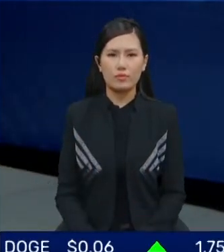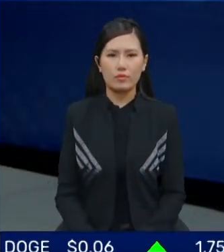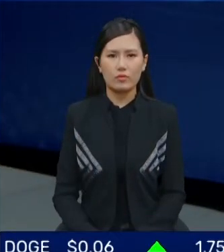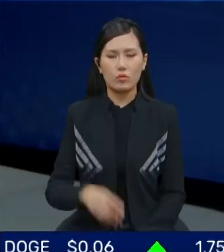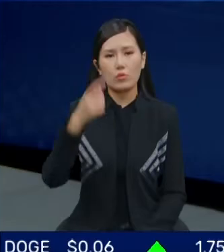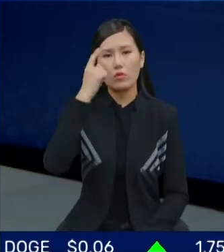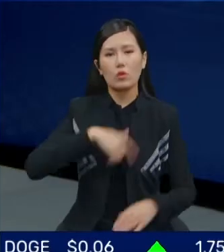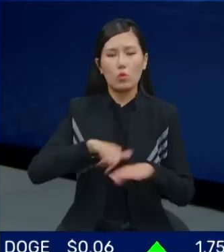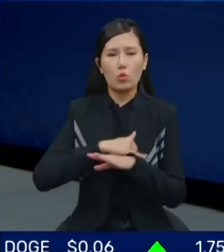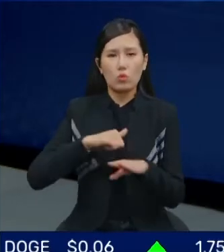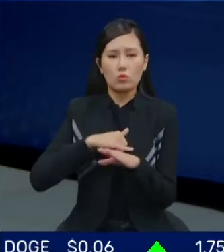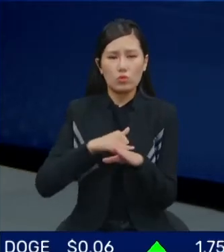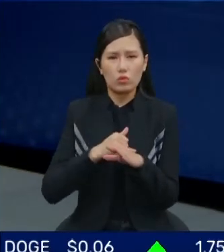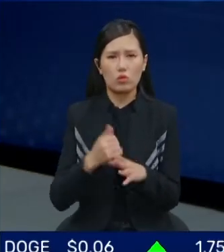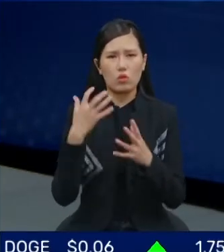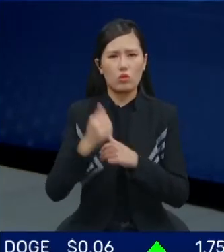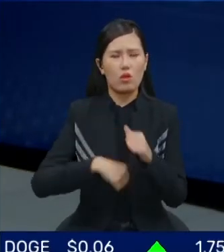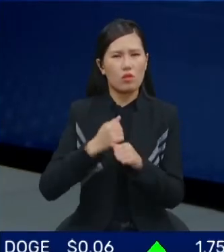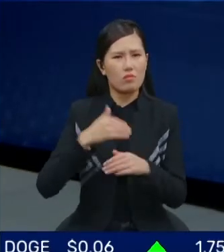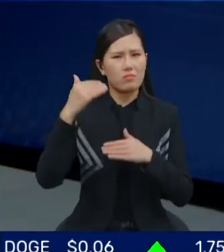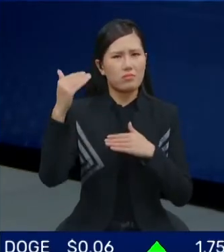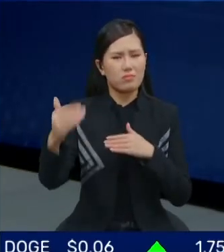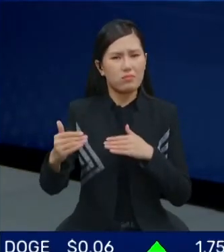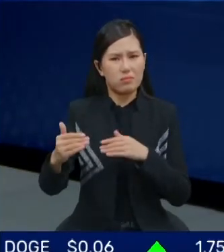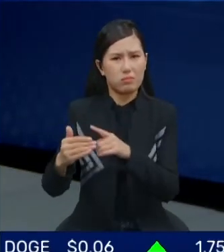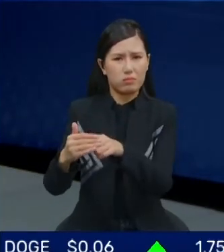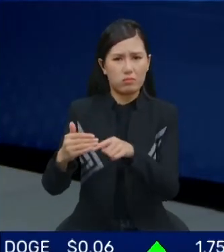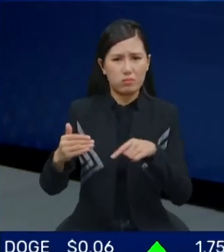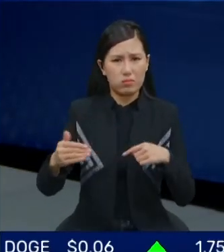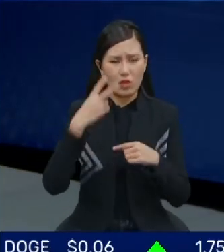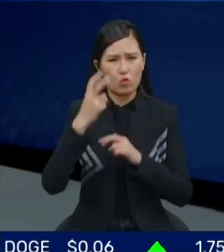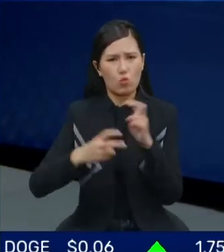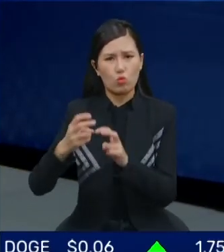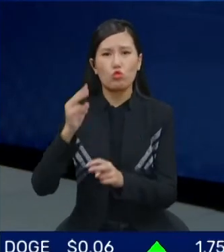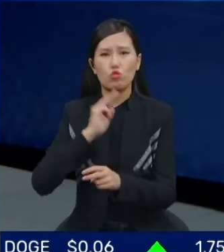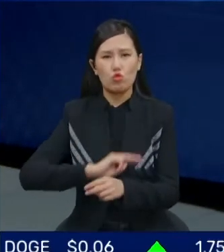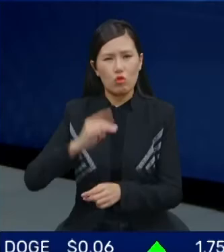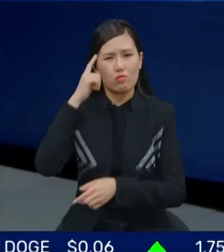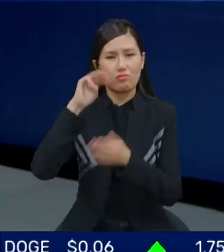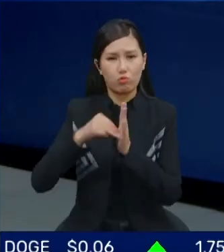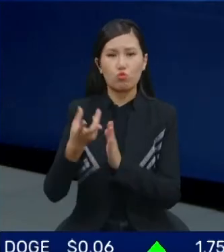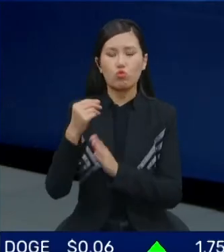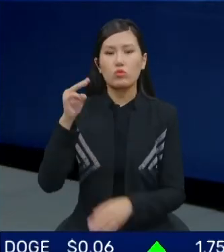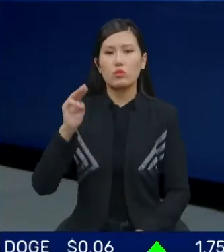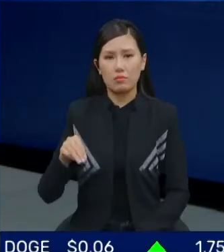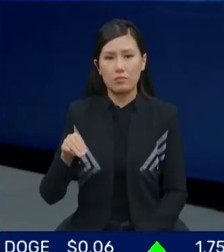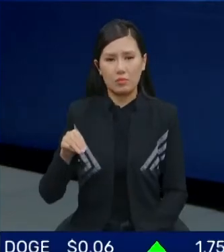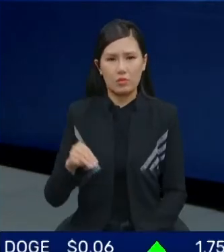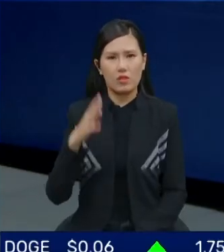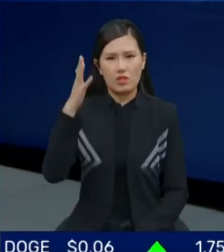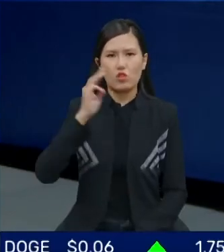Монгол улсын алс хэтийн хөгжлийн бодлогыг аж үйлдвэрлэлт гэж харж байгаа юм бол яагаад ирээдүйд хөрөнгө оруулах